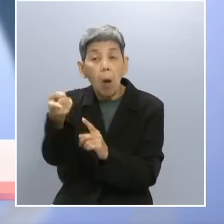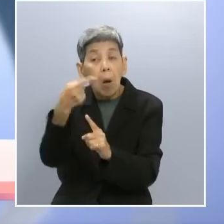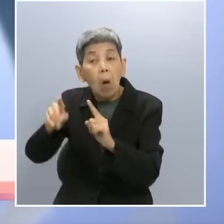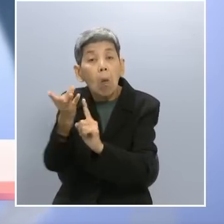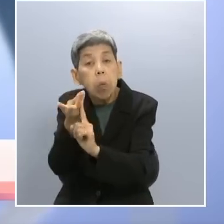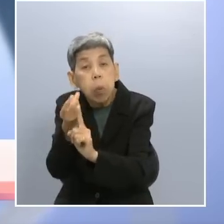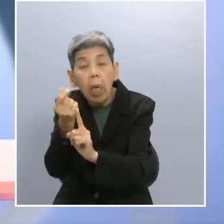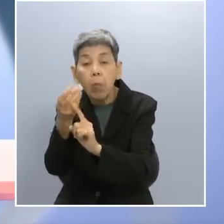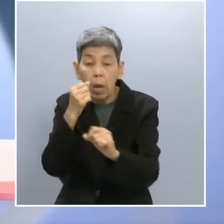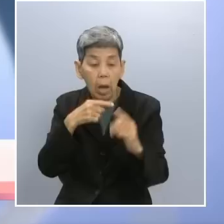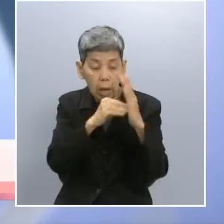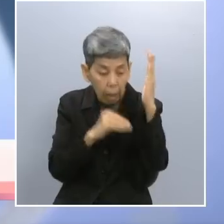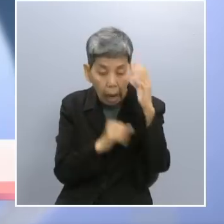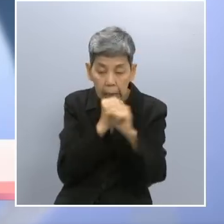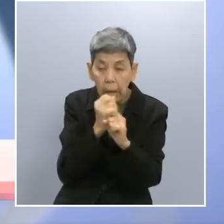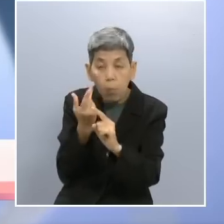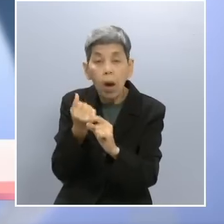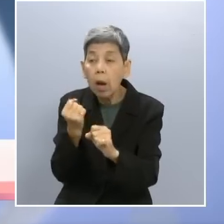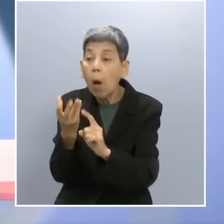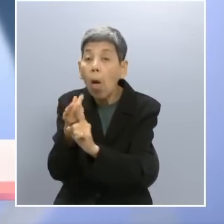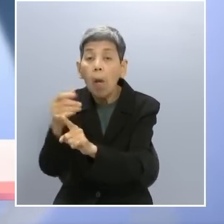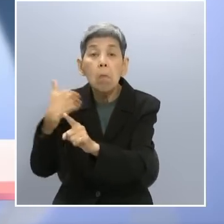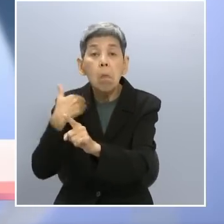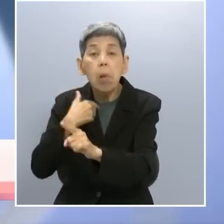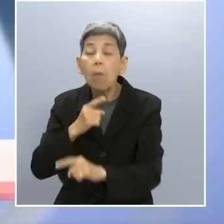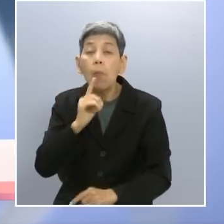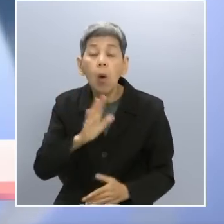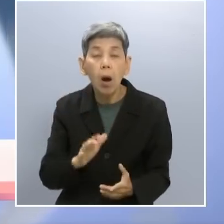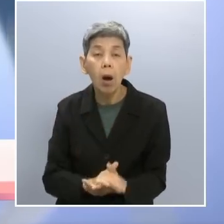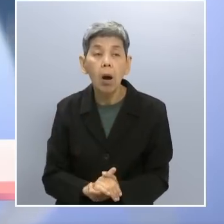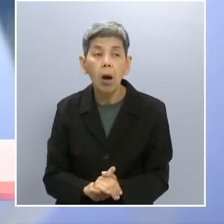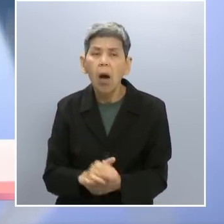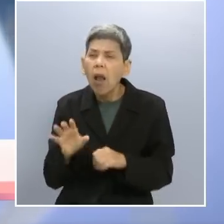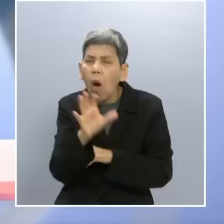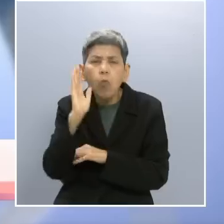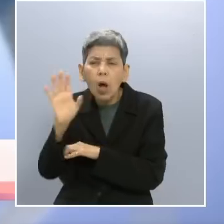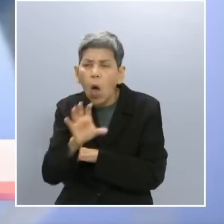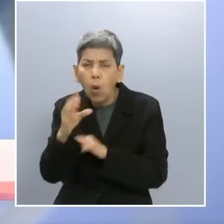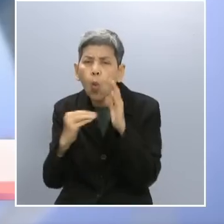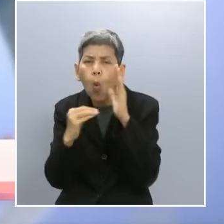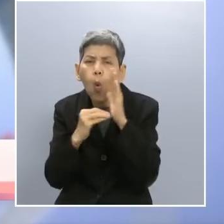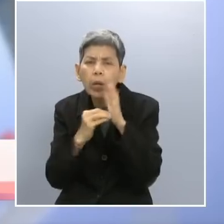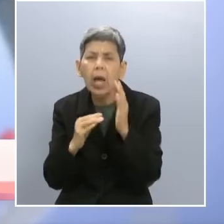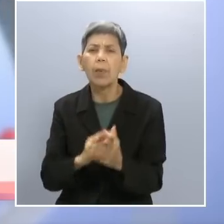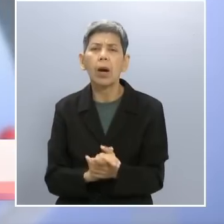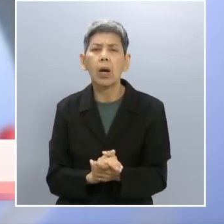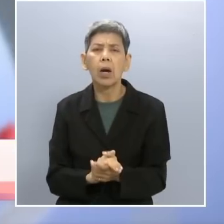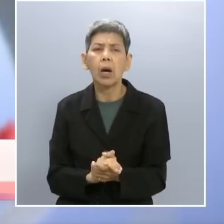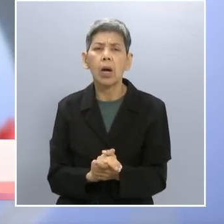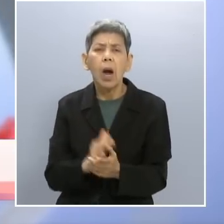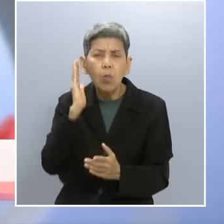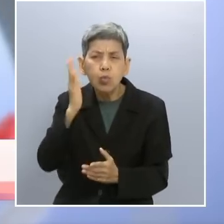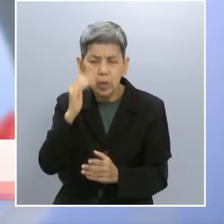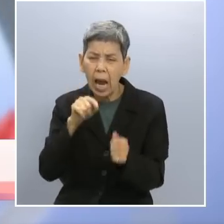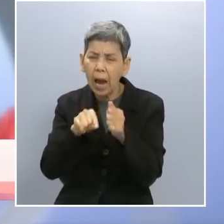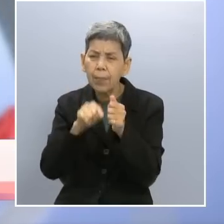ผัวที่ไปทำงานอยู่ภาคใต้ทำไมเขาไม่พูดมึงไปหลอกผู้ชายจากกรุงเทพฯนู่นผู้ชาย